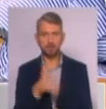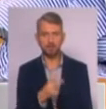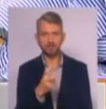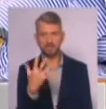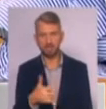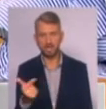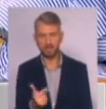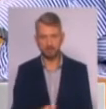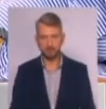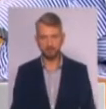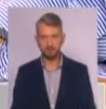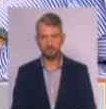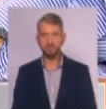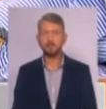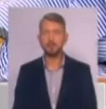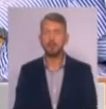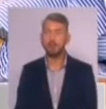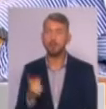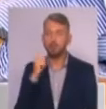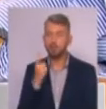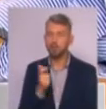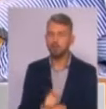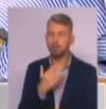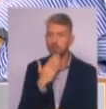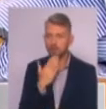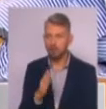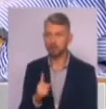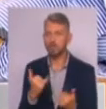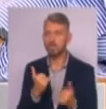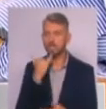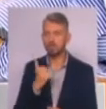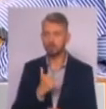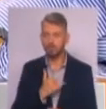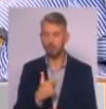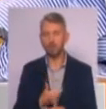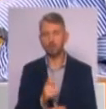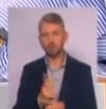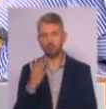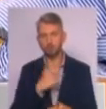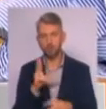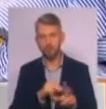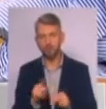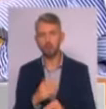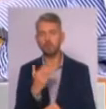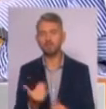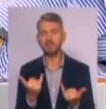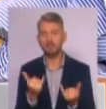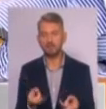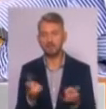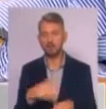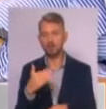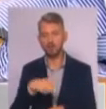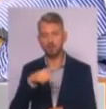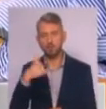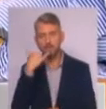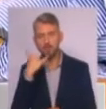5250 гривень. Так. Почули, дуже дякуємо, що ви нам зараз зателефонували. Я дуже сподіваюся, що ви от саме зараз залишили ваші координати,